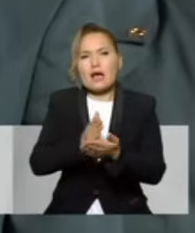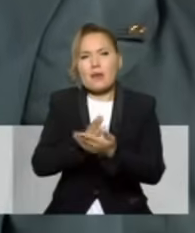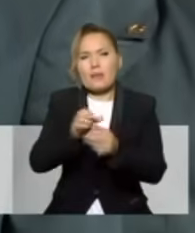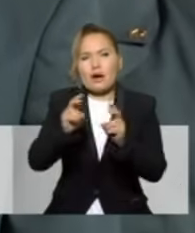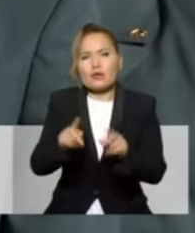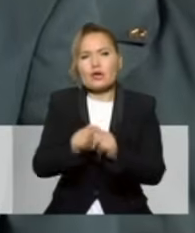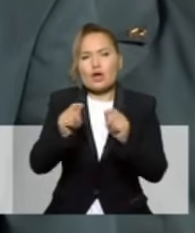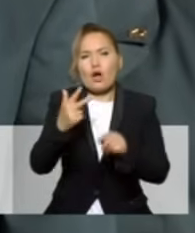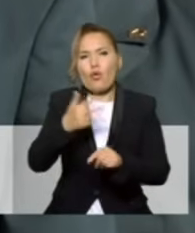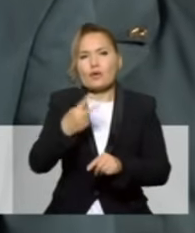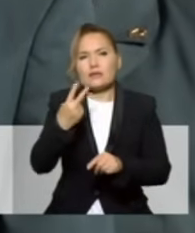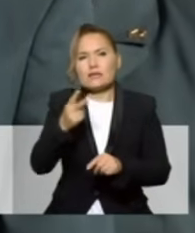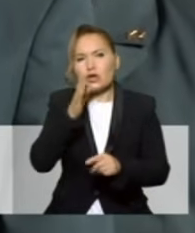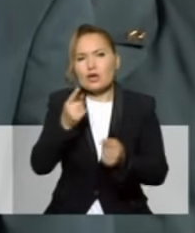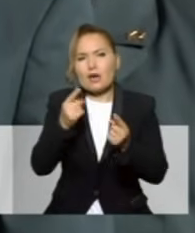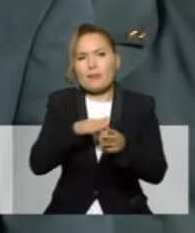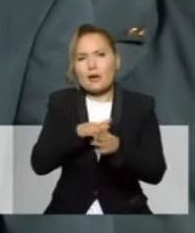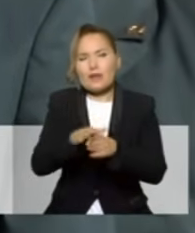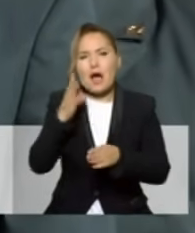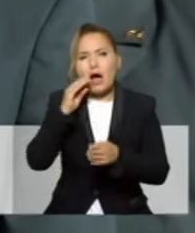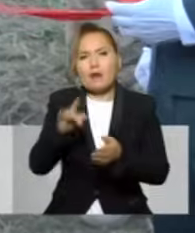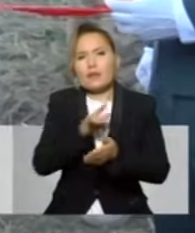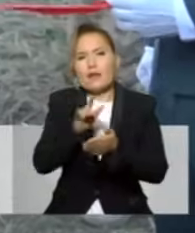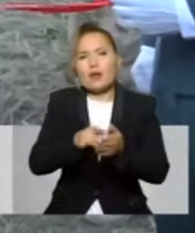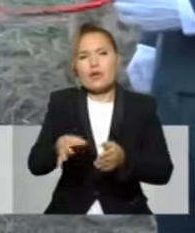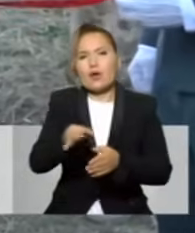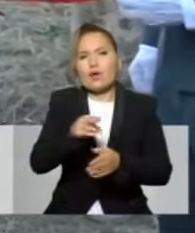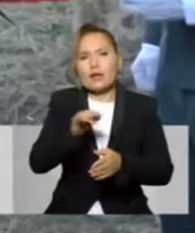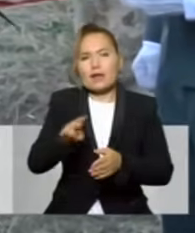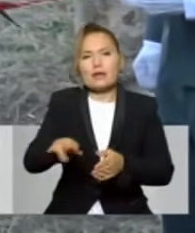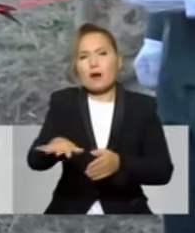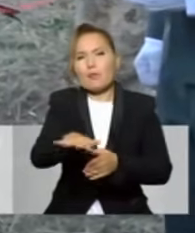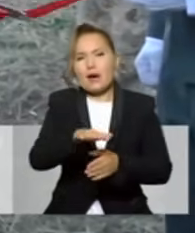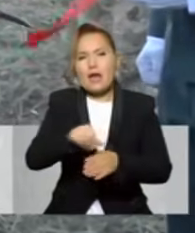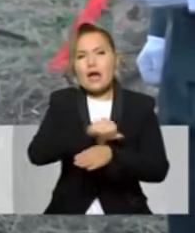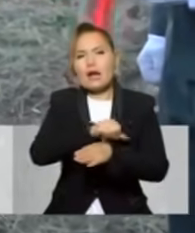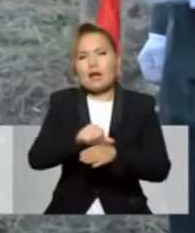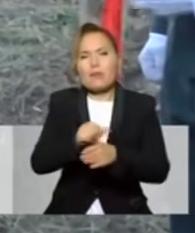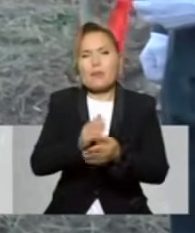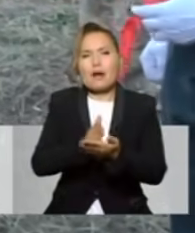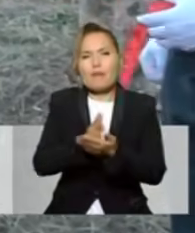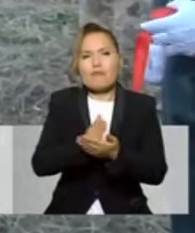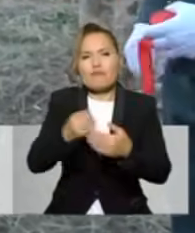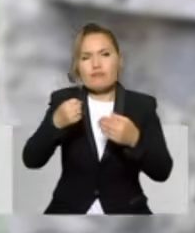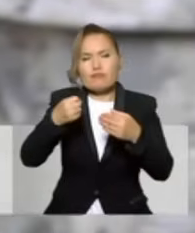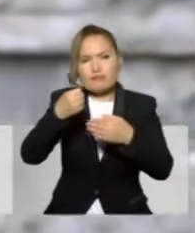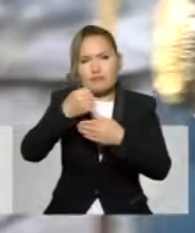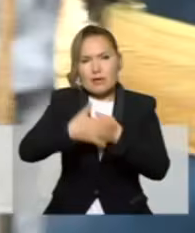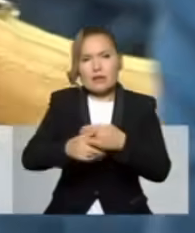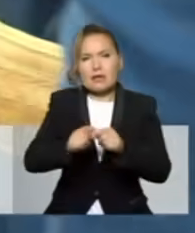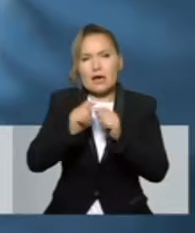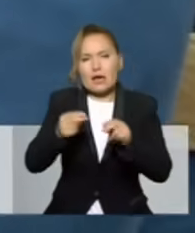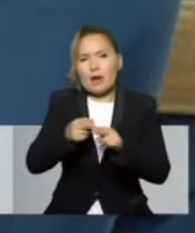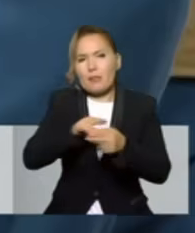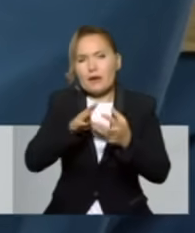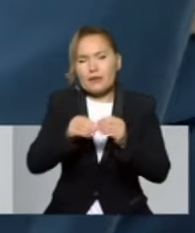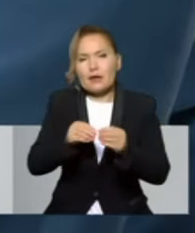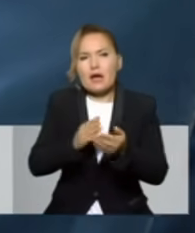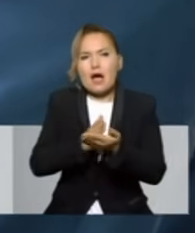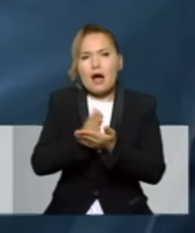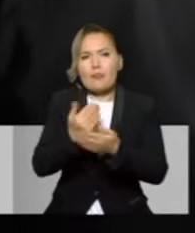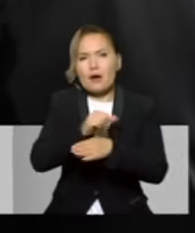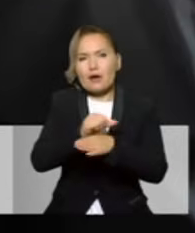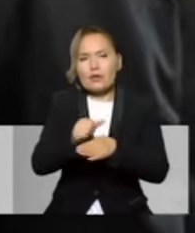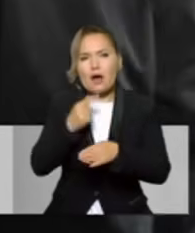құрылғанына 32 жыл. Осыған орай Алматы облысының Кеген ауданында шегара бекеті ашылды. Онда шегара шебінде жүрген